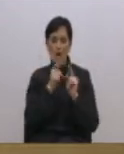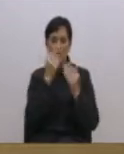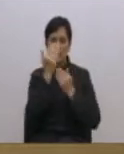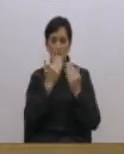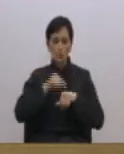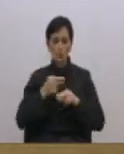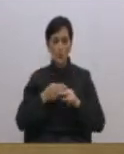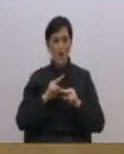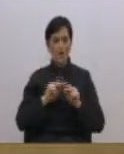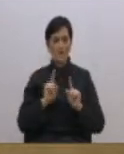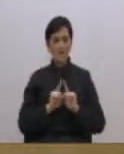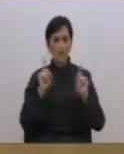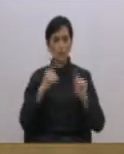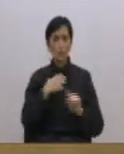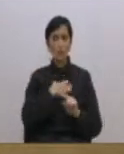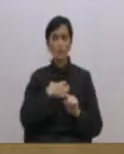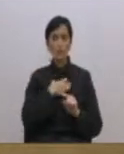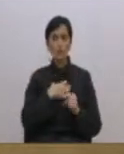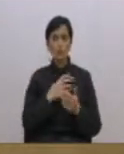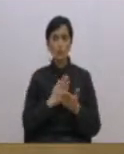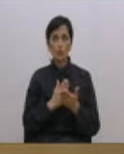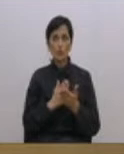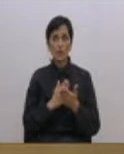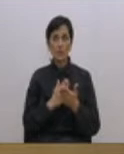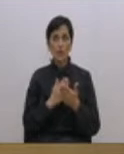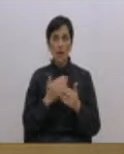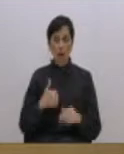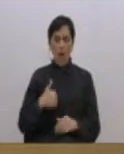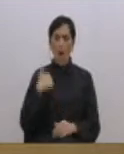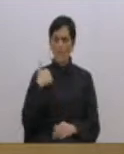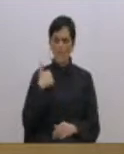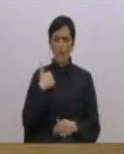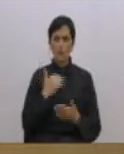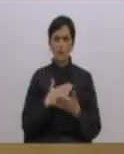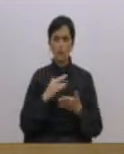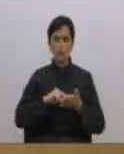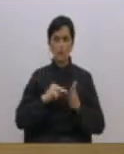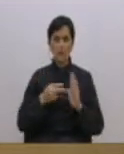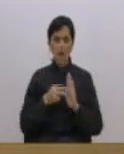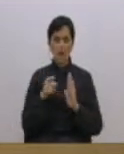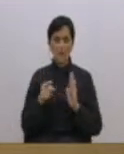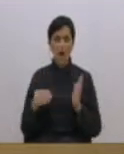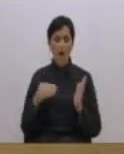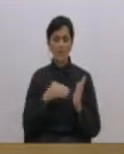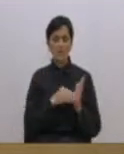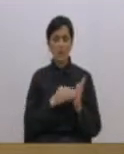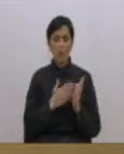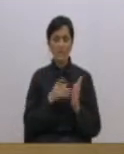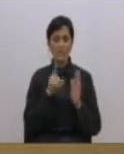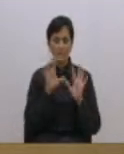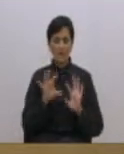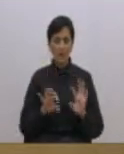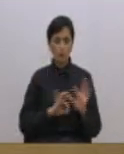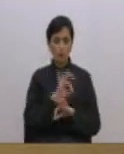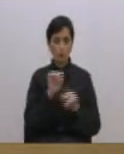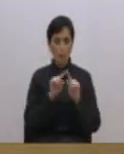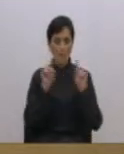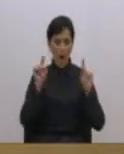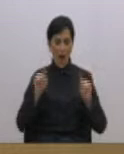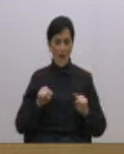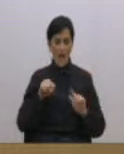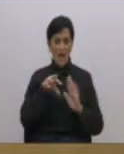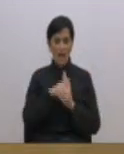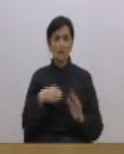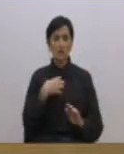și să vă misete, este aris bolad nișnolovani. Ambițiuria, gegmarul, melița sa hulia, am șimt hoveși, am canon proiecta pakeci,